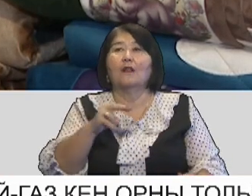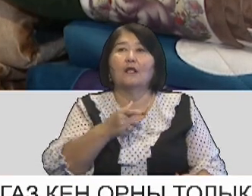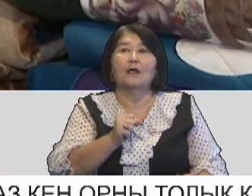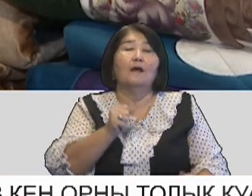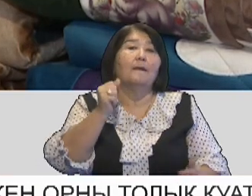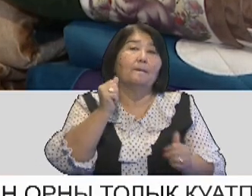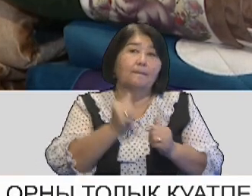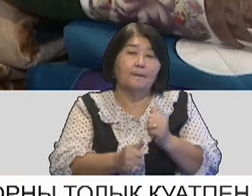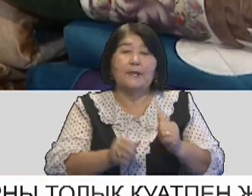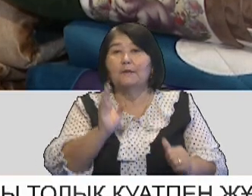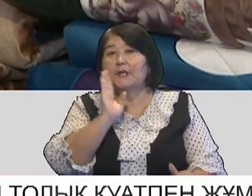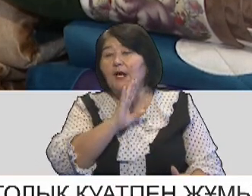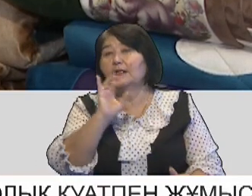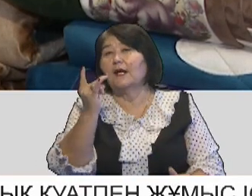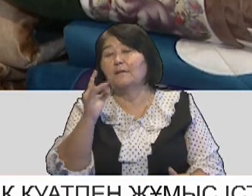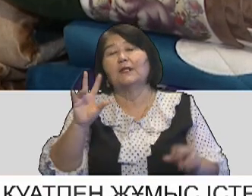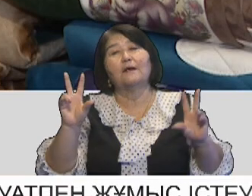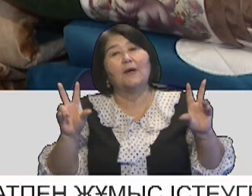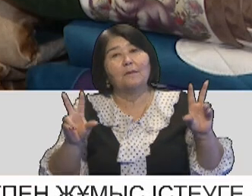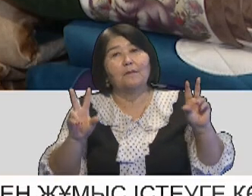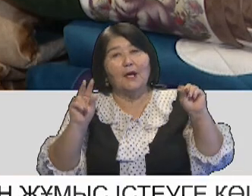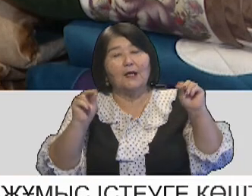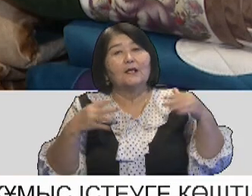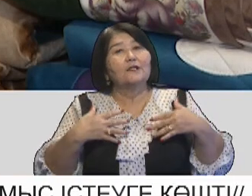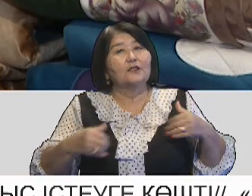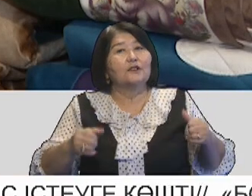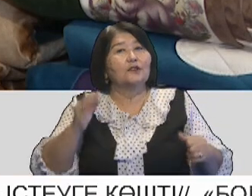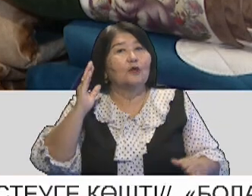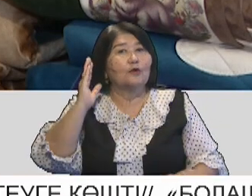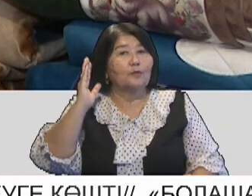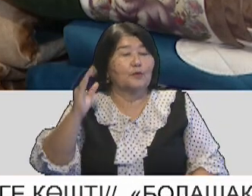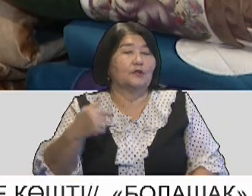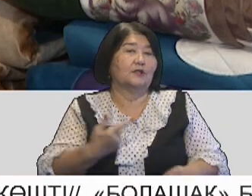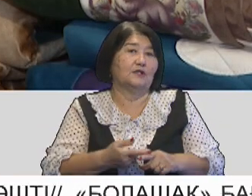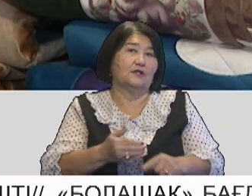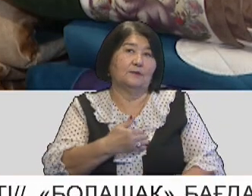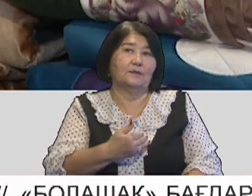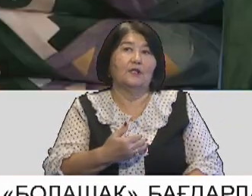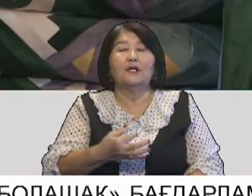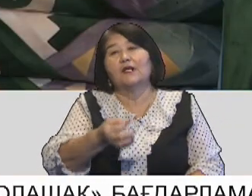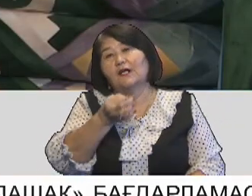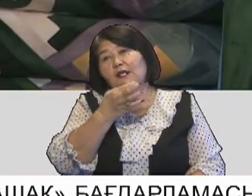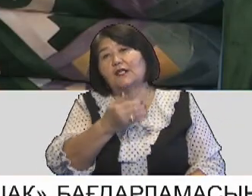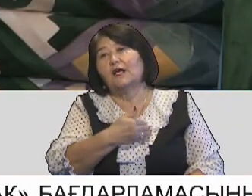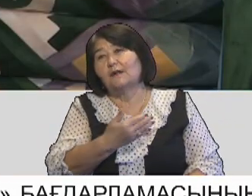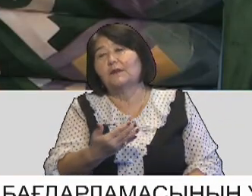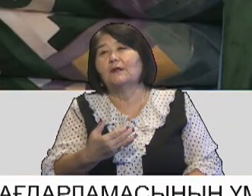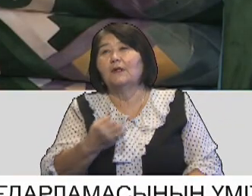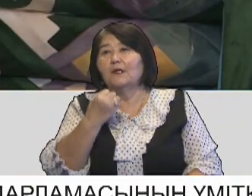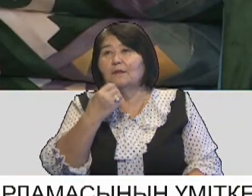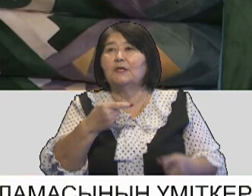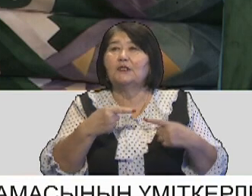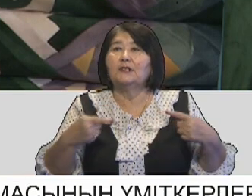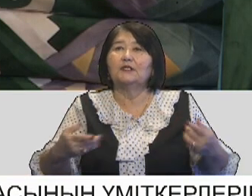Әр бір ана мен бала бақытты, дендері сау болып өмір сүргендерін қалаймын, тілеймін. Бесік жасау